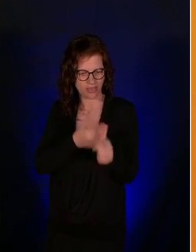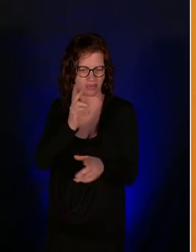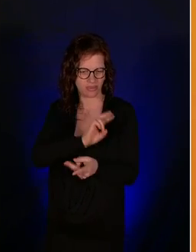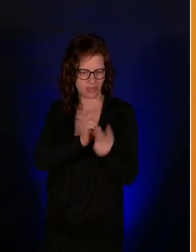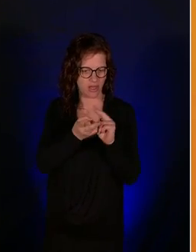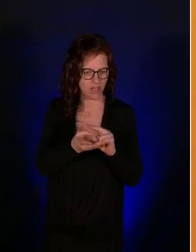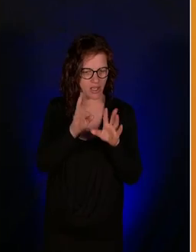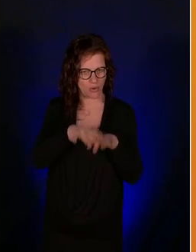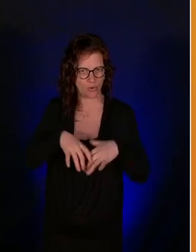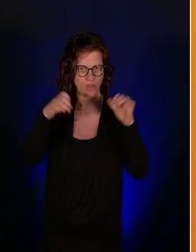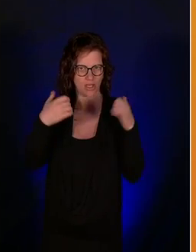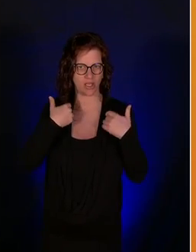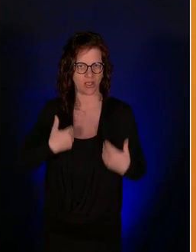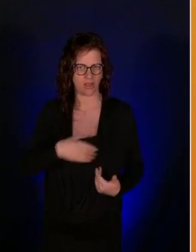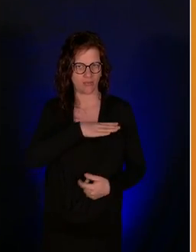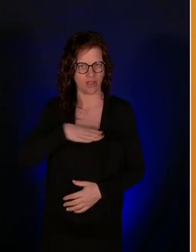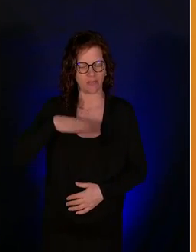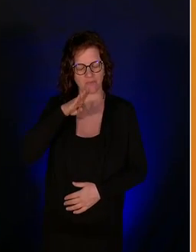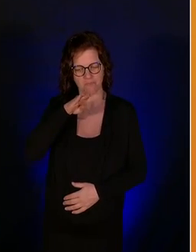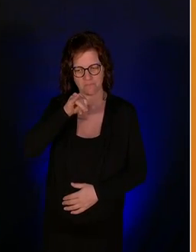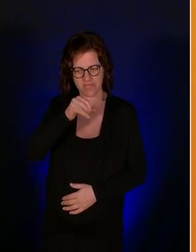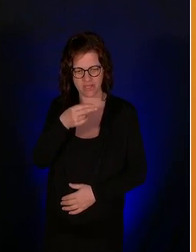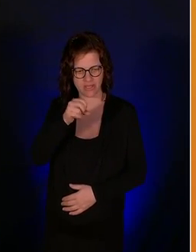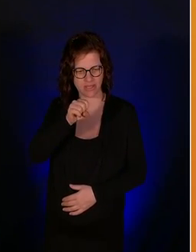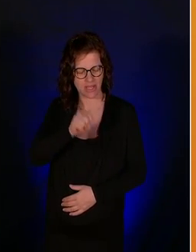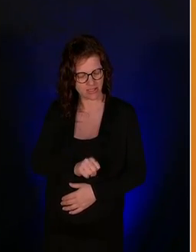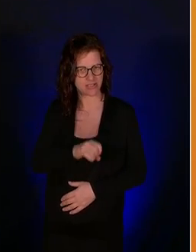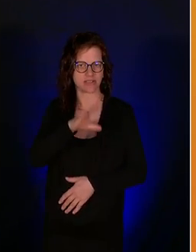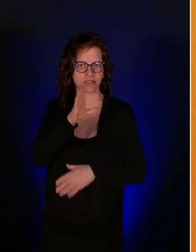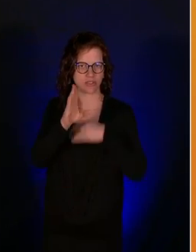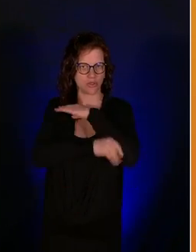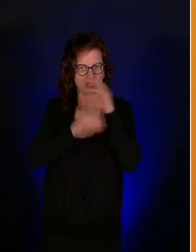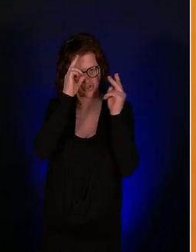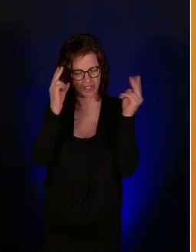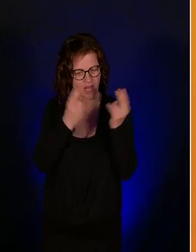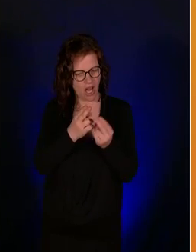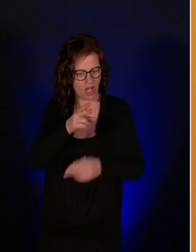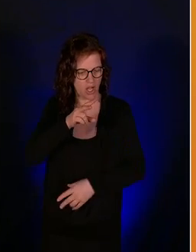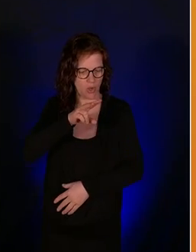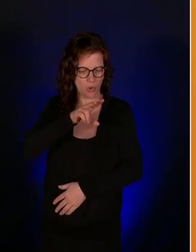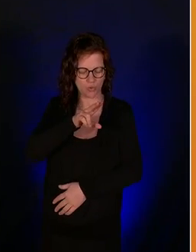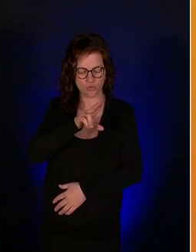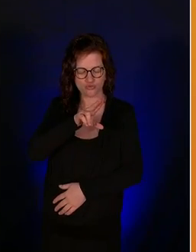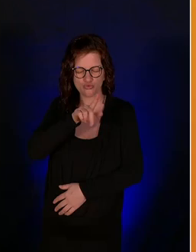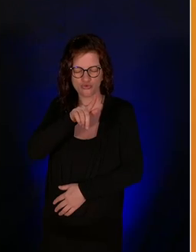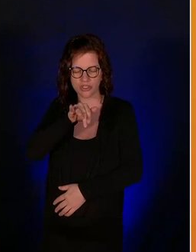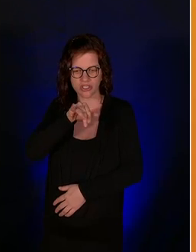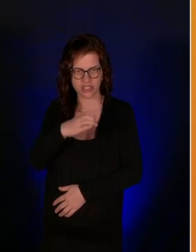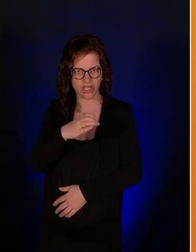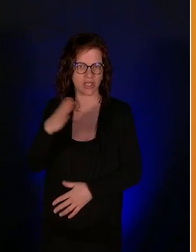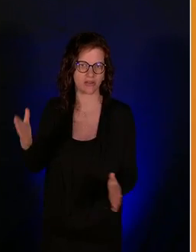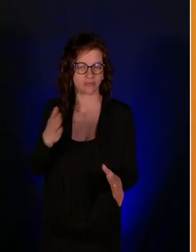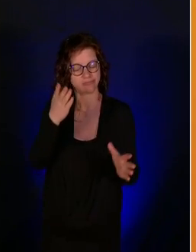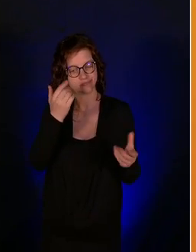Et donc, moi-même, Sophie Binet, secrétaire générale de l'UGICT. Donc on vous invite à vous installer les camarades et à mettre votre portable